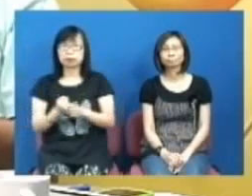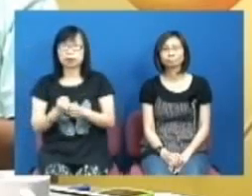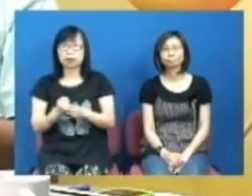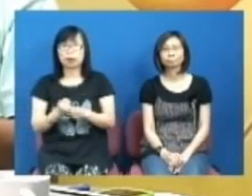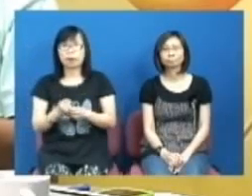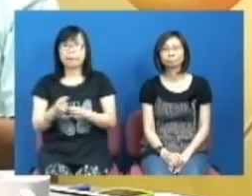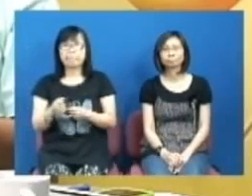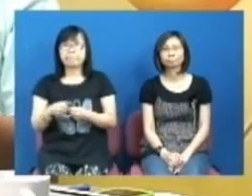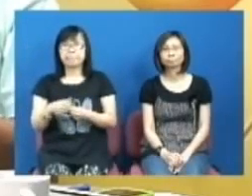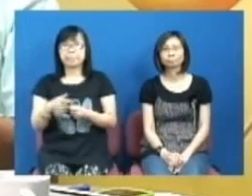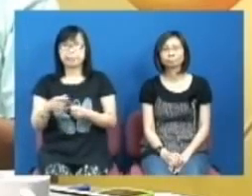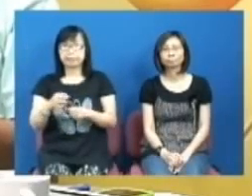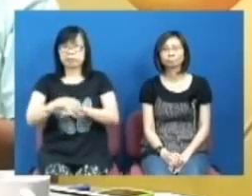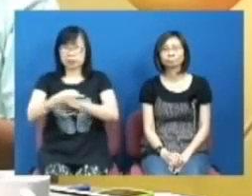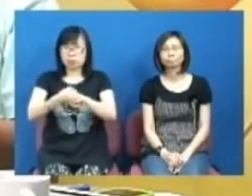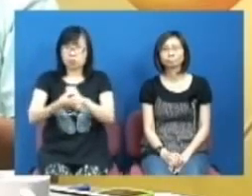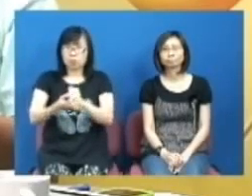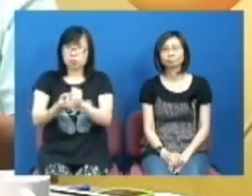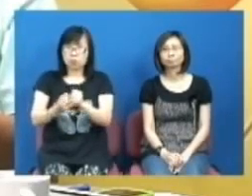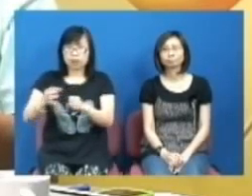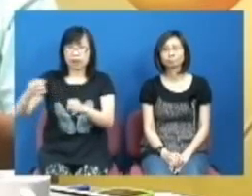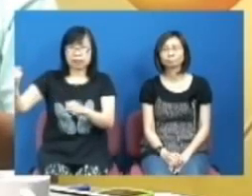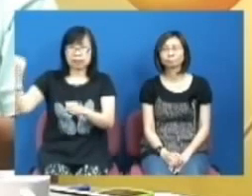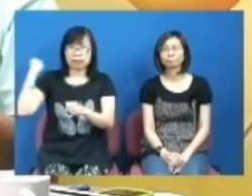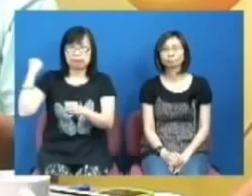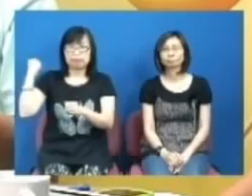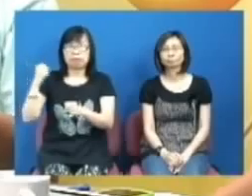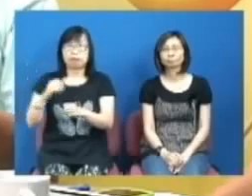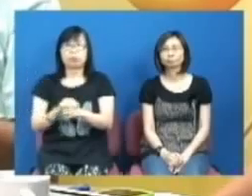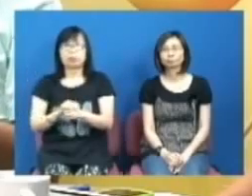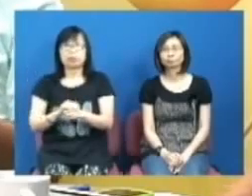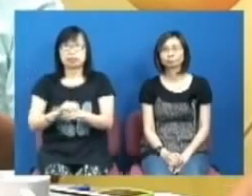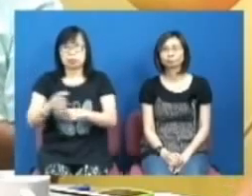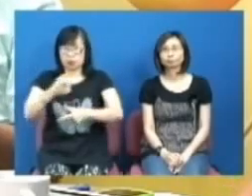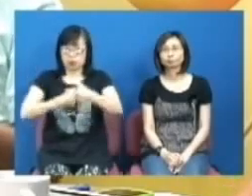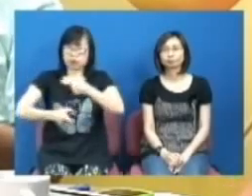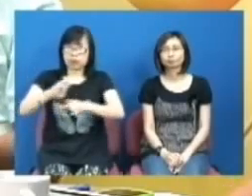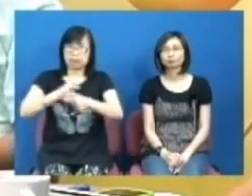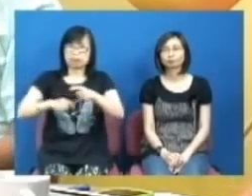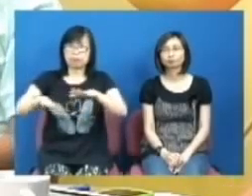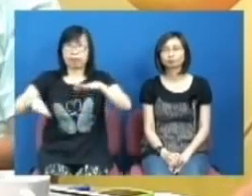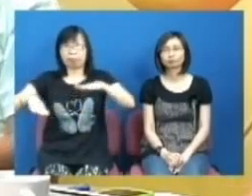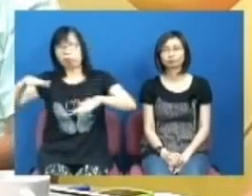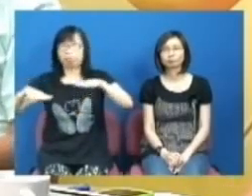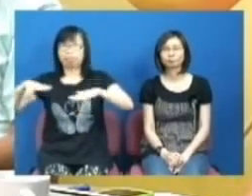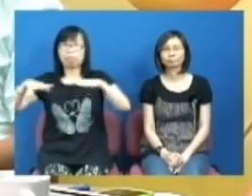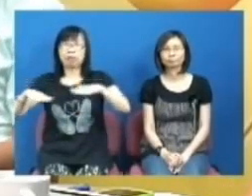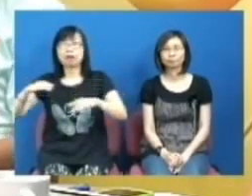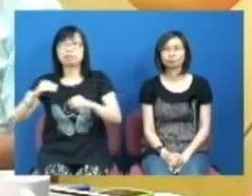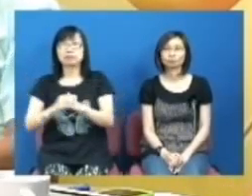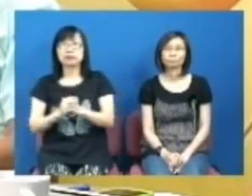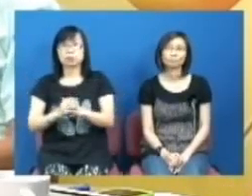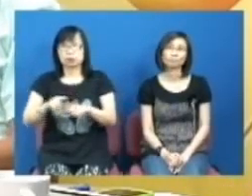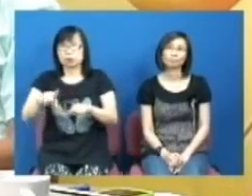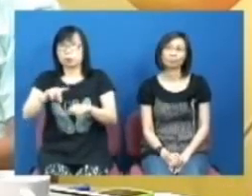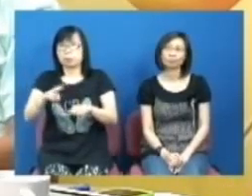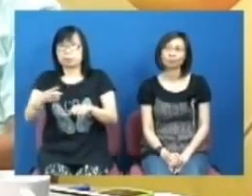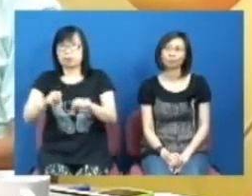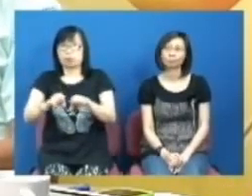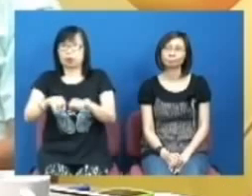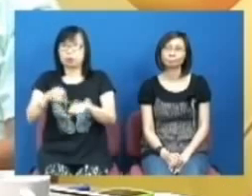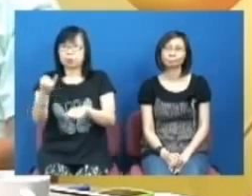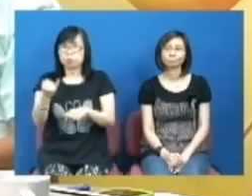力，即係如果講國力就講話。佢成個整體經濟嗰均衡發展嘅國力係受到咁大損害之下咧，